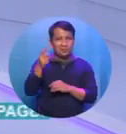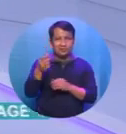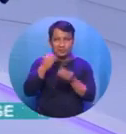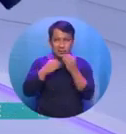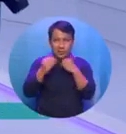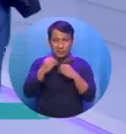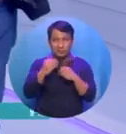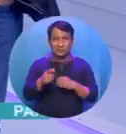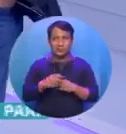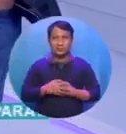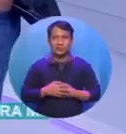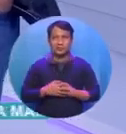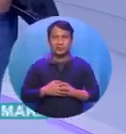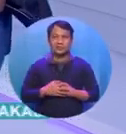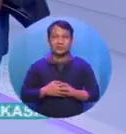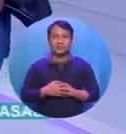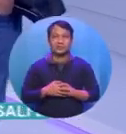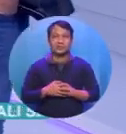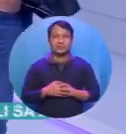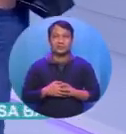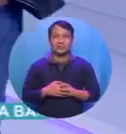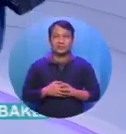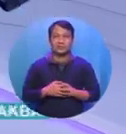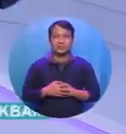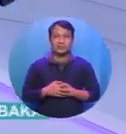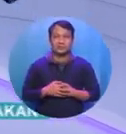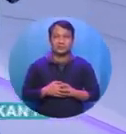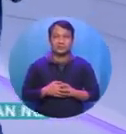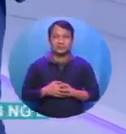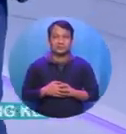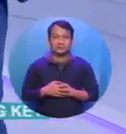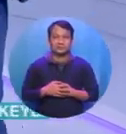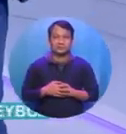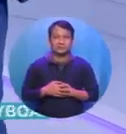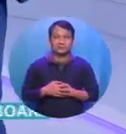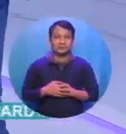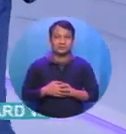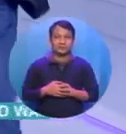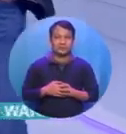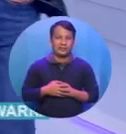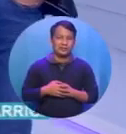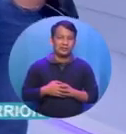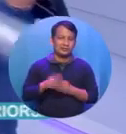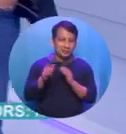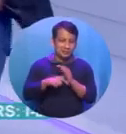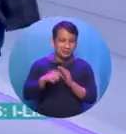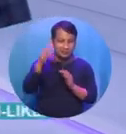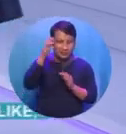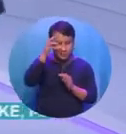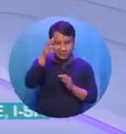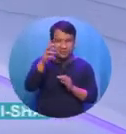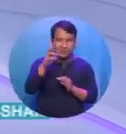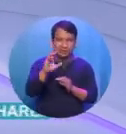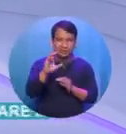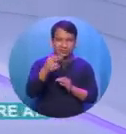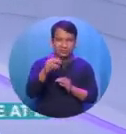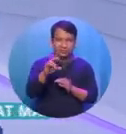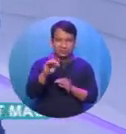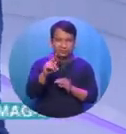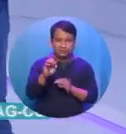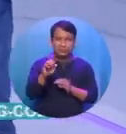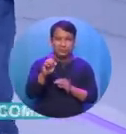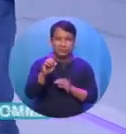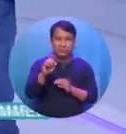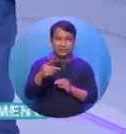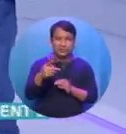ulamin? Ay, itong, ano po? Ano? Chokstogo po. Chokstogo. Eh, uling roasters, gusto